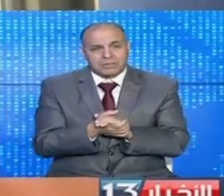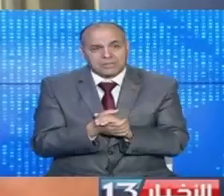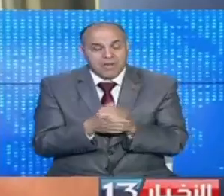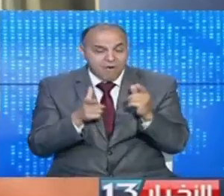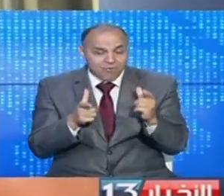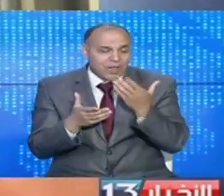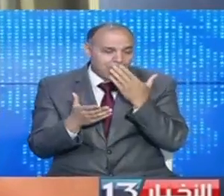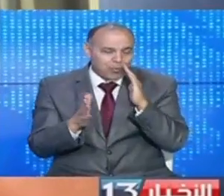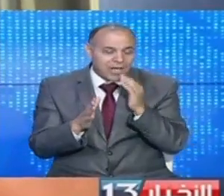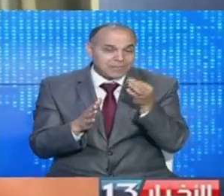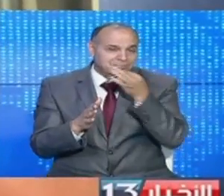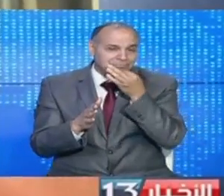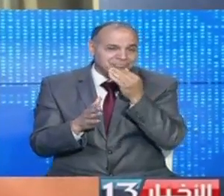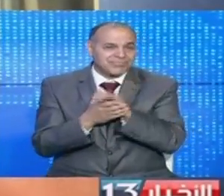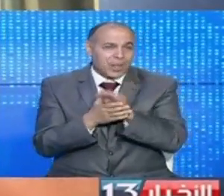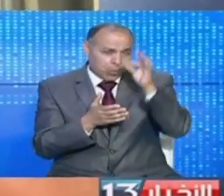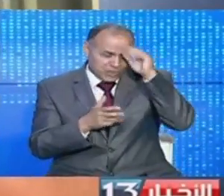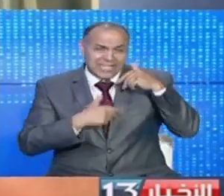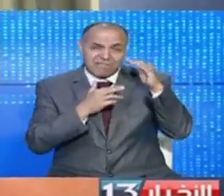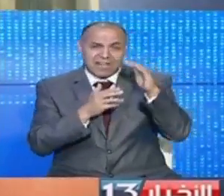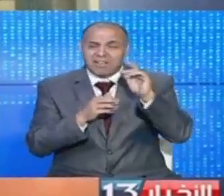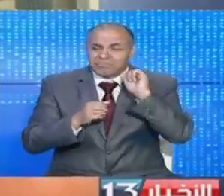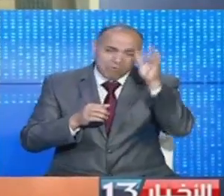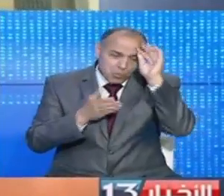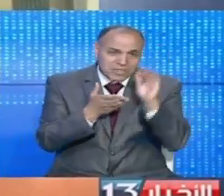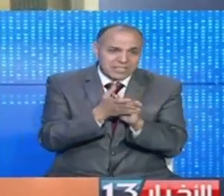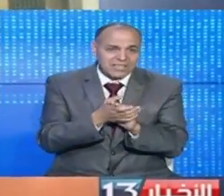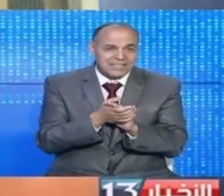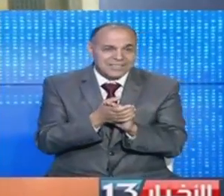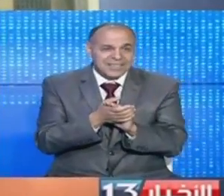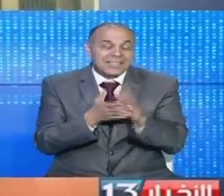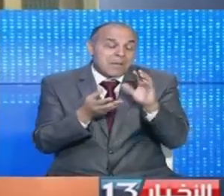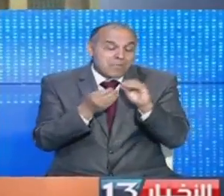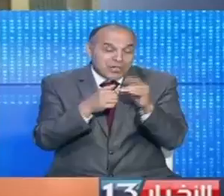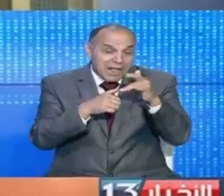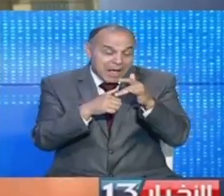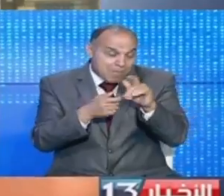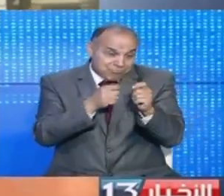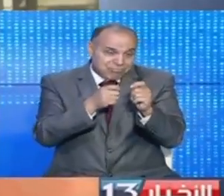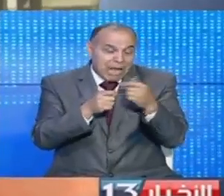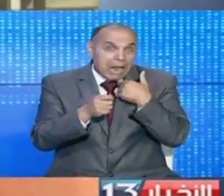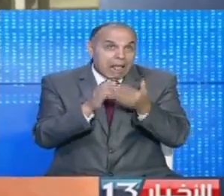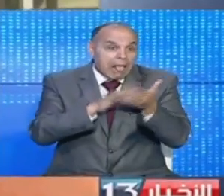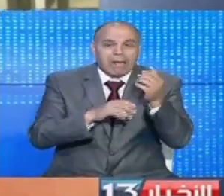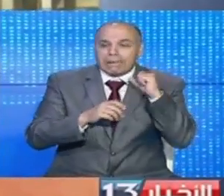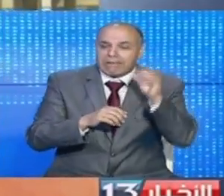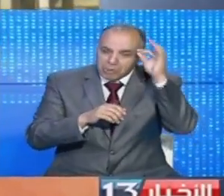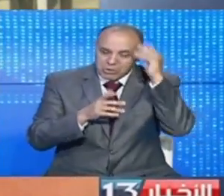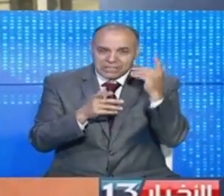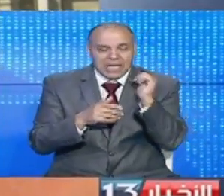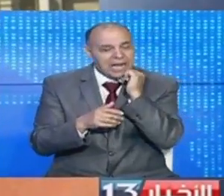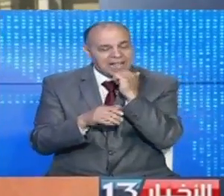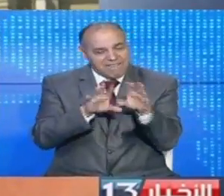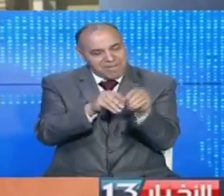وفرصة باهية الواحد يستغلها باش يعديه بين العيلة، رب ذارة النفع كي واحد شن يعدي العيد